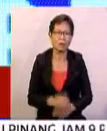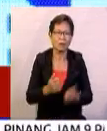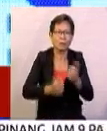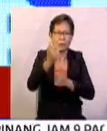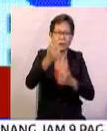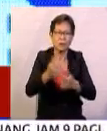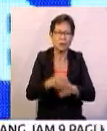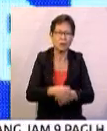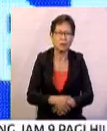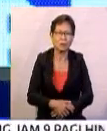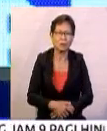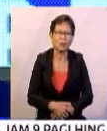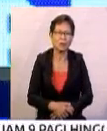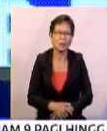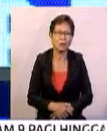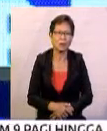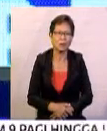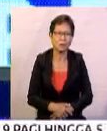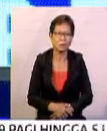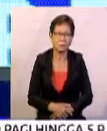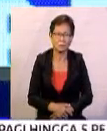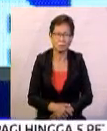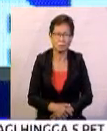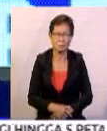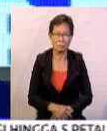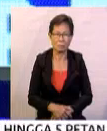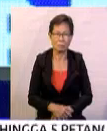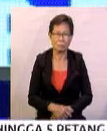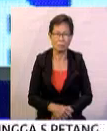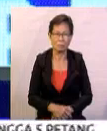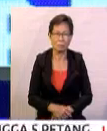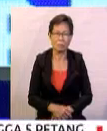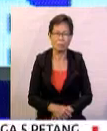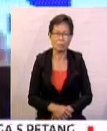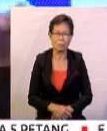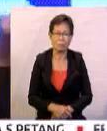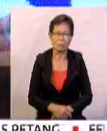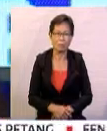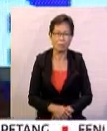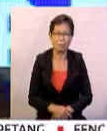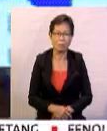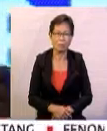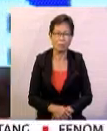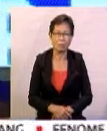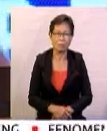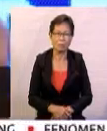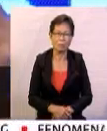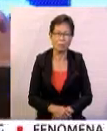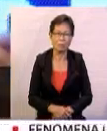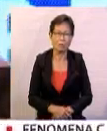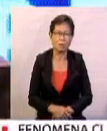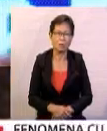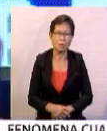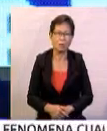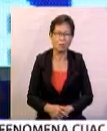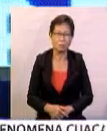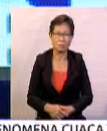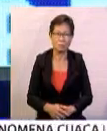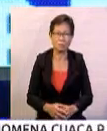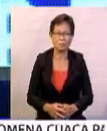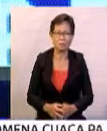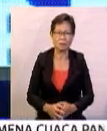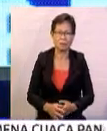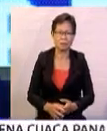penting sekali adalah kita perlu sentiasa prihatin dan proaktif dalam memastikan ada open space atau green space supaya